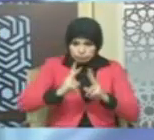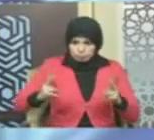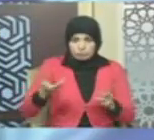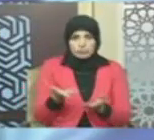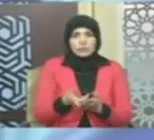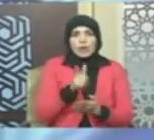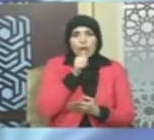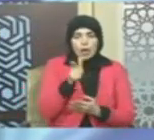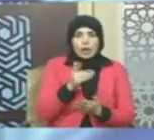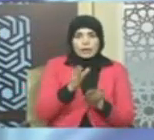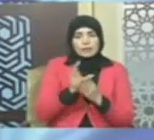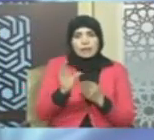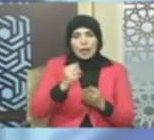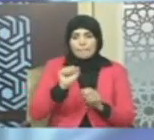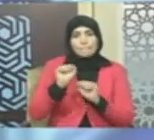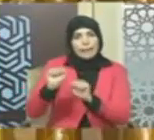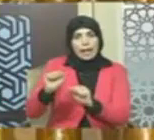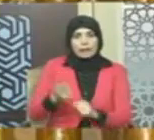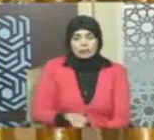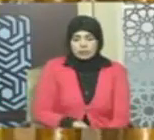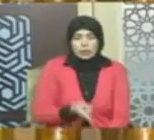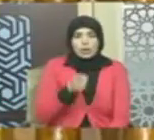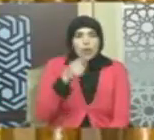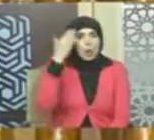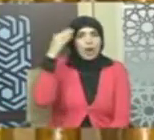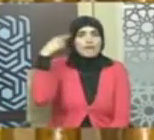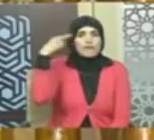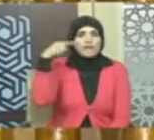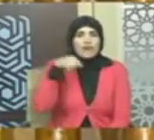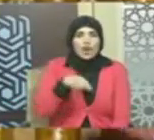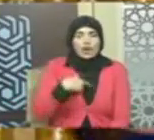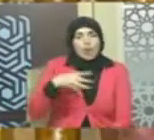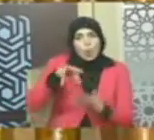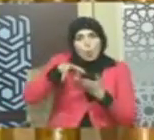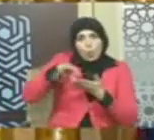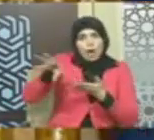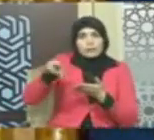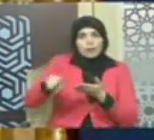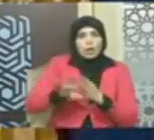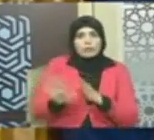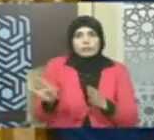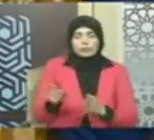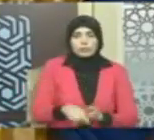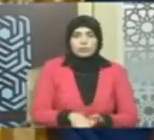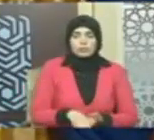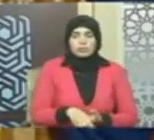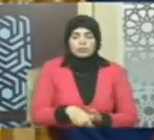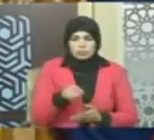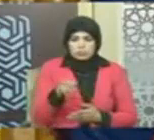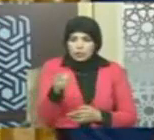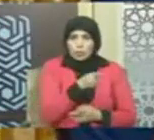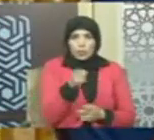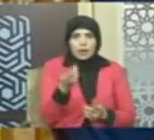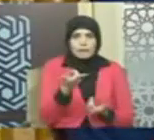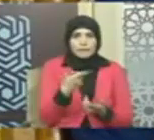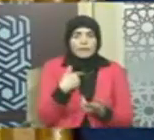قسمك نصيبك. وكأنهم ظنوا أنه استقله أي عده قليلا. قال: بك